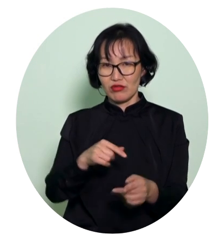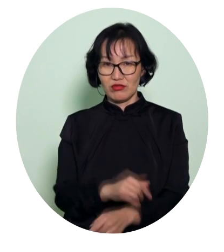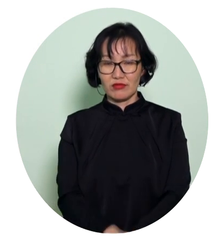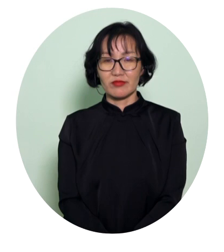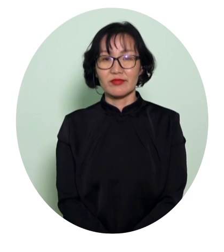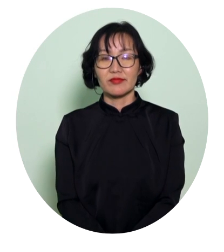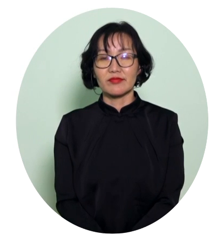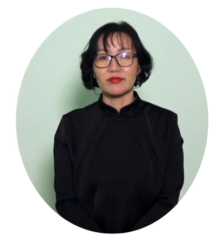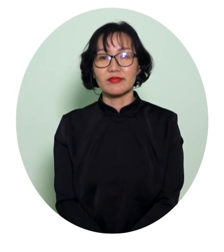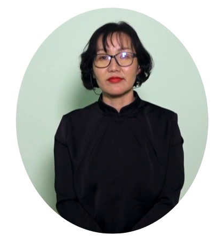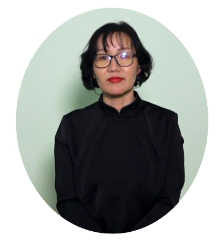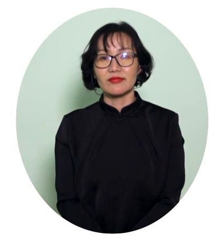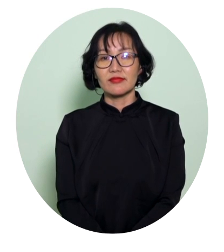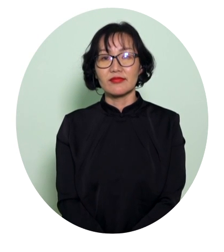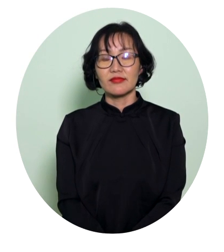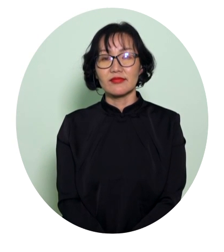байна.